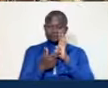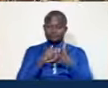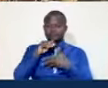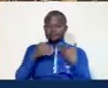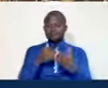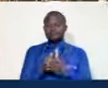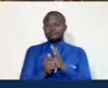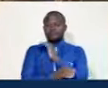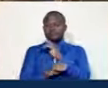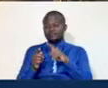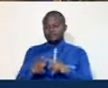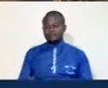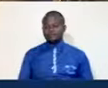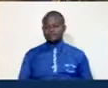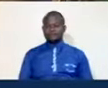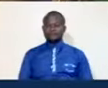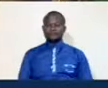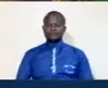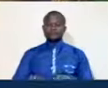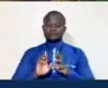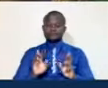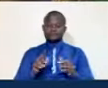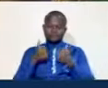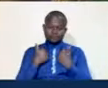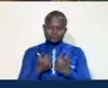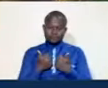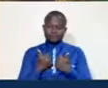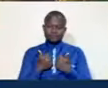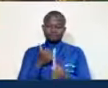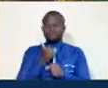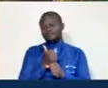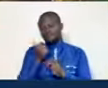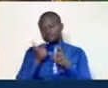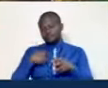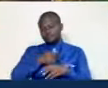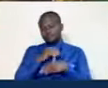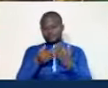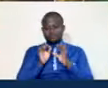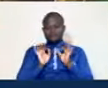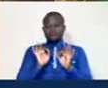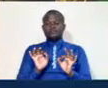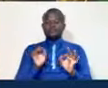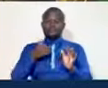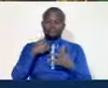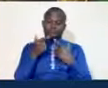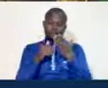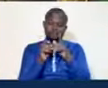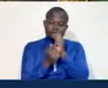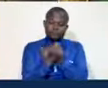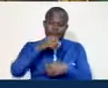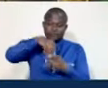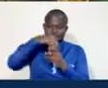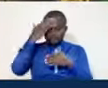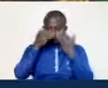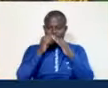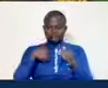byo hanze cyane cyane. Tubiteguye neza, turi gukora ibintu byacu neza, tukagira ibyo duhinduramo